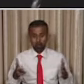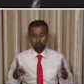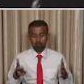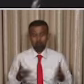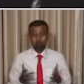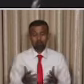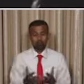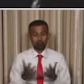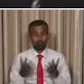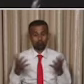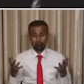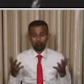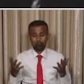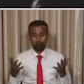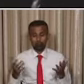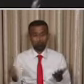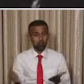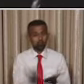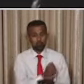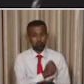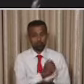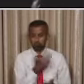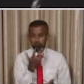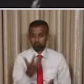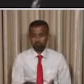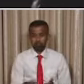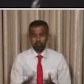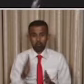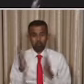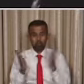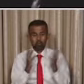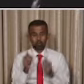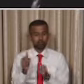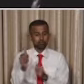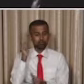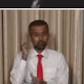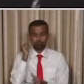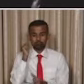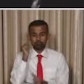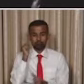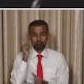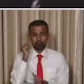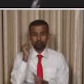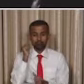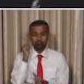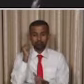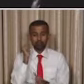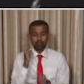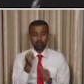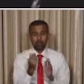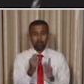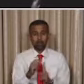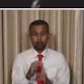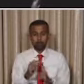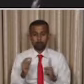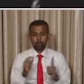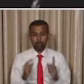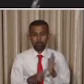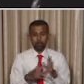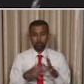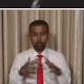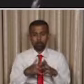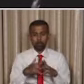විශාල දැවැන්ත ප්‍රහාරයක් එල්ල කළා. ලෝක ඉතිහාසයේ කවදාක්වත් විවස්ථාදායකය නීති හදන